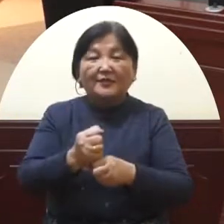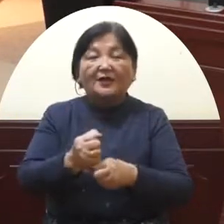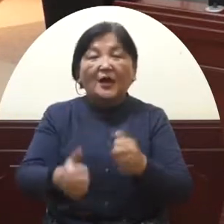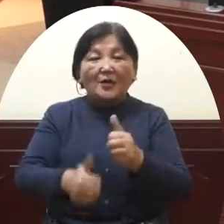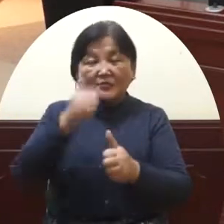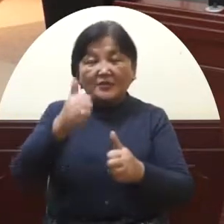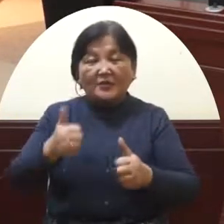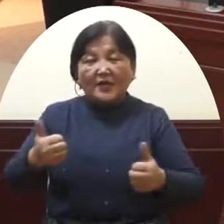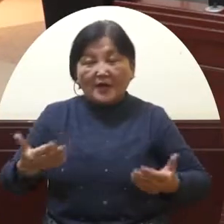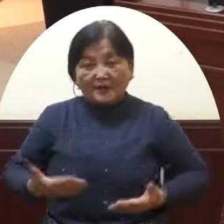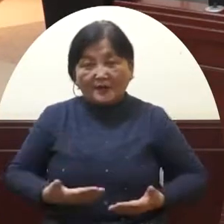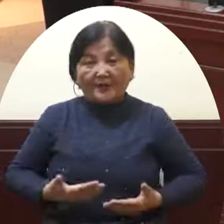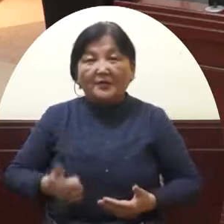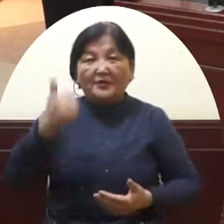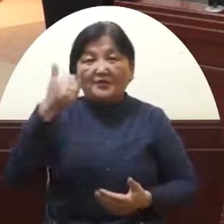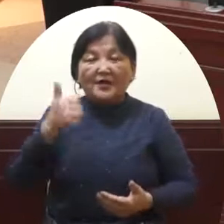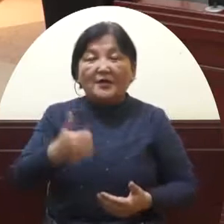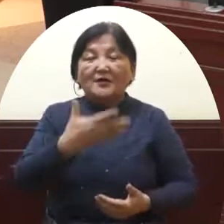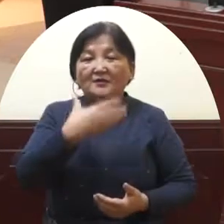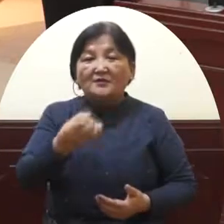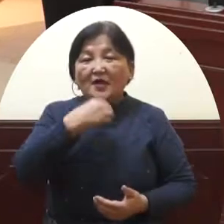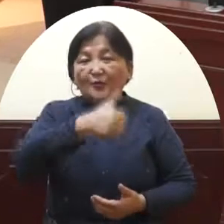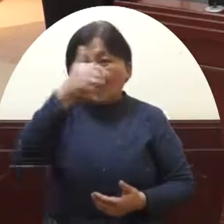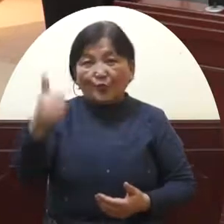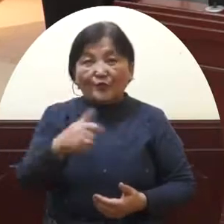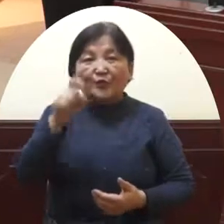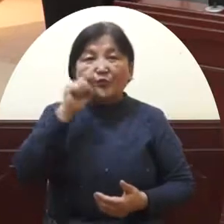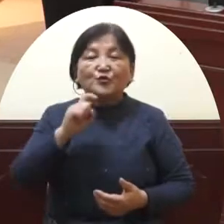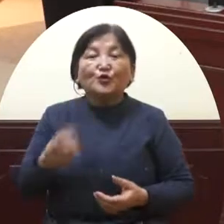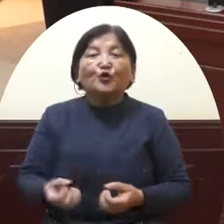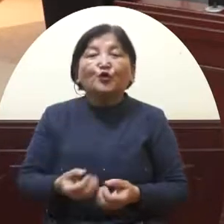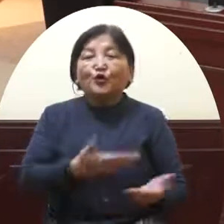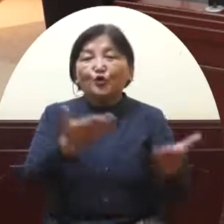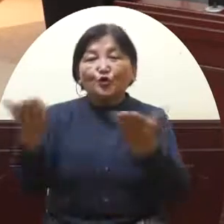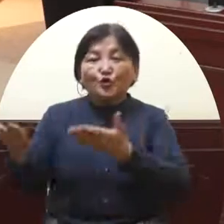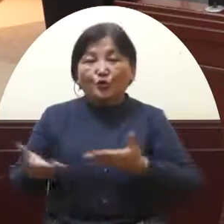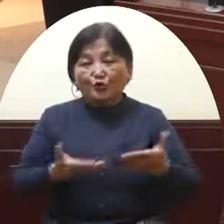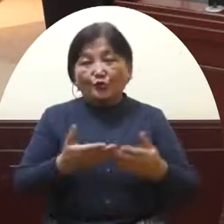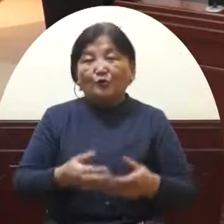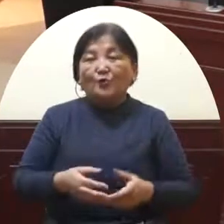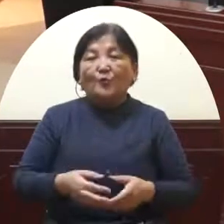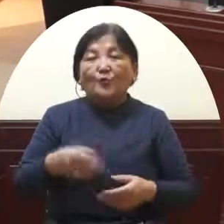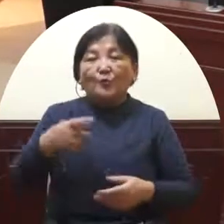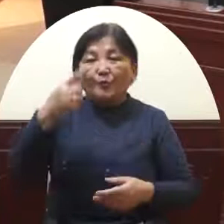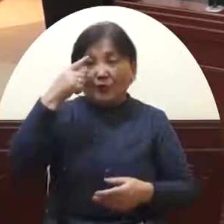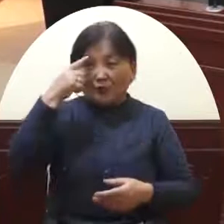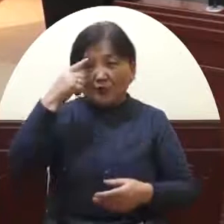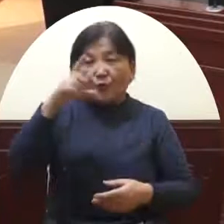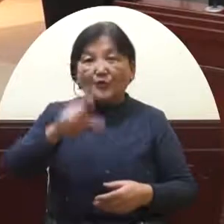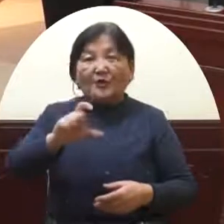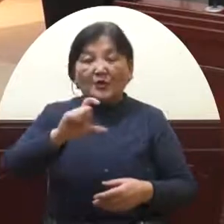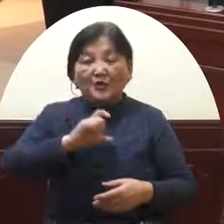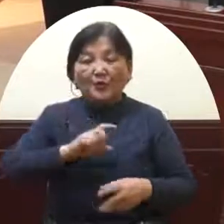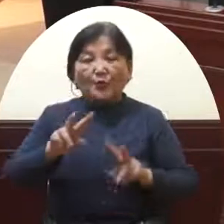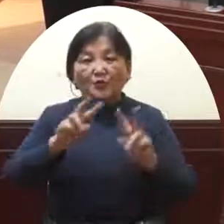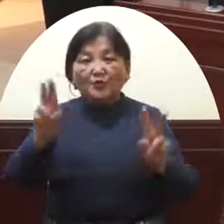амьдрал амжилт гэж сайн сайхан бодож өгөө. Миний хий үсгийг өсөөд